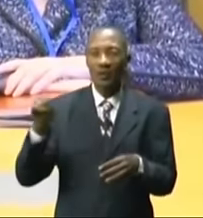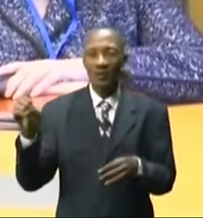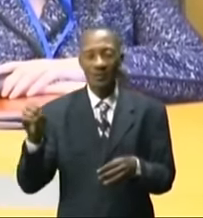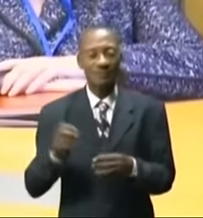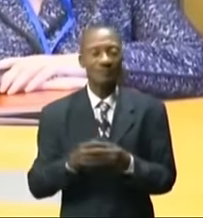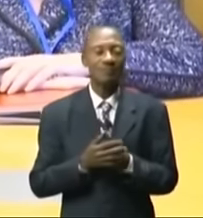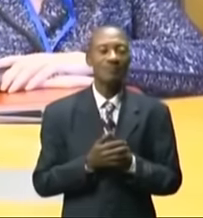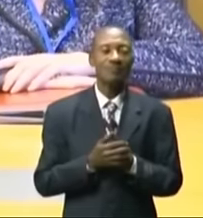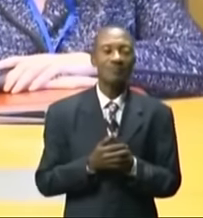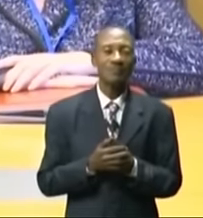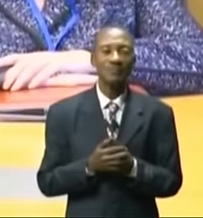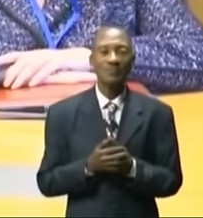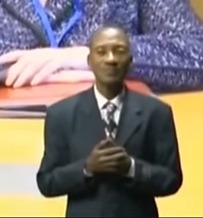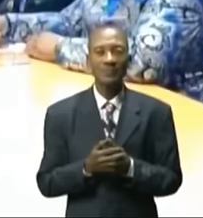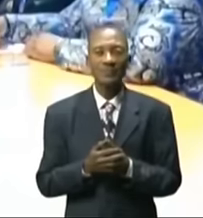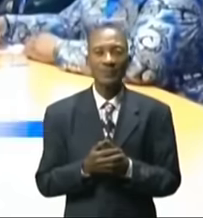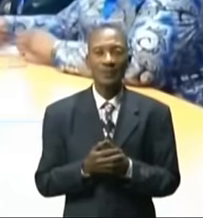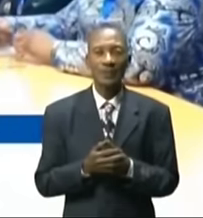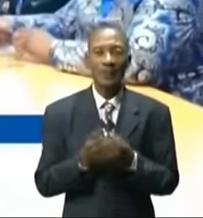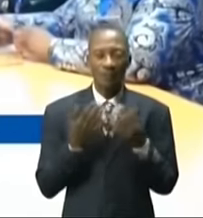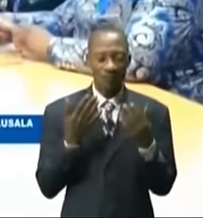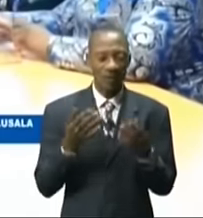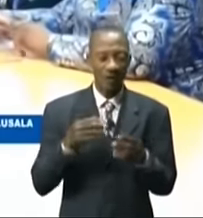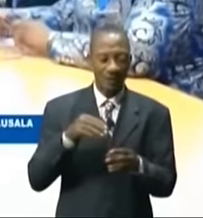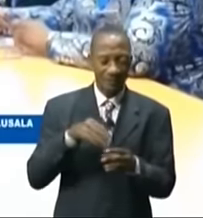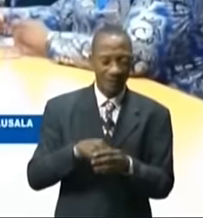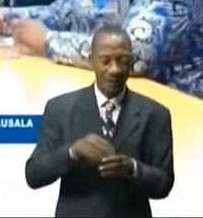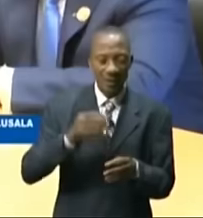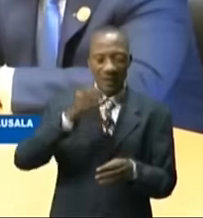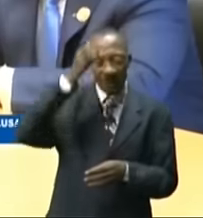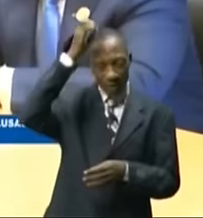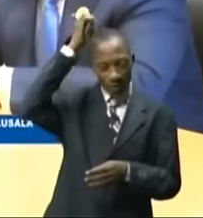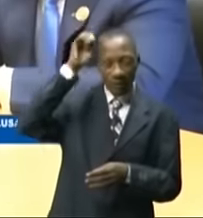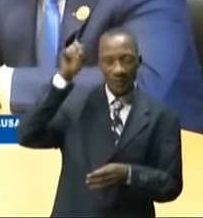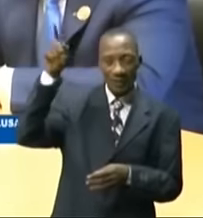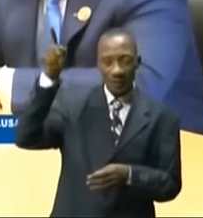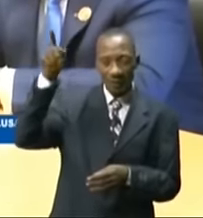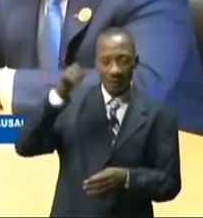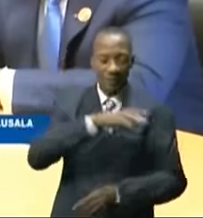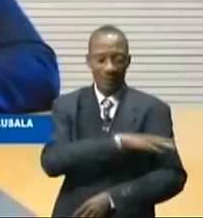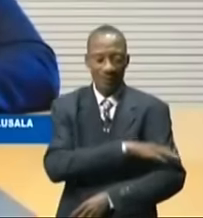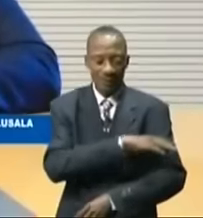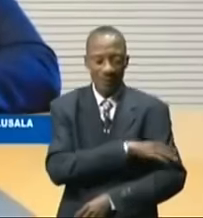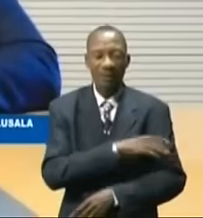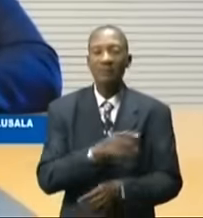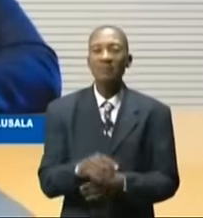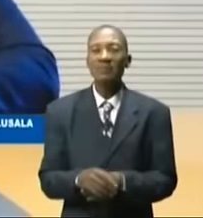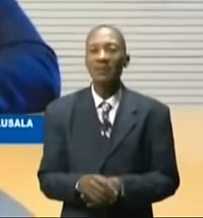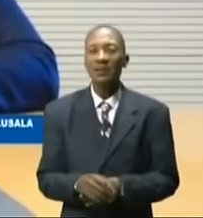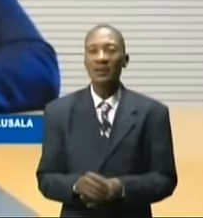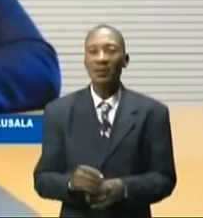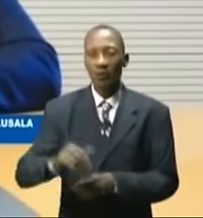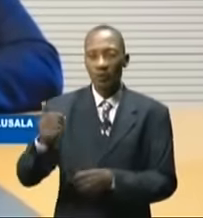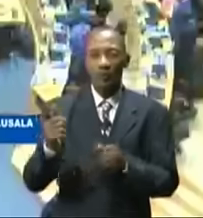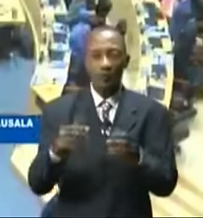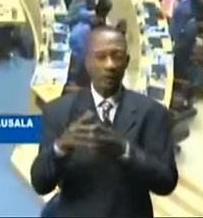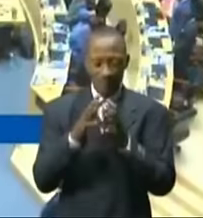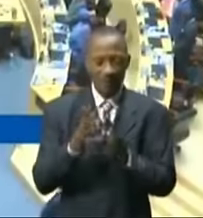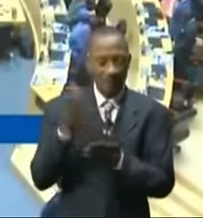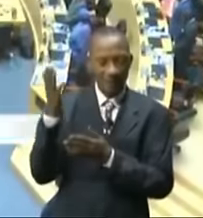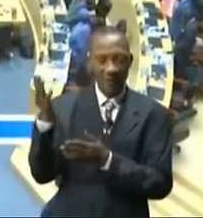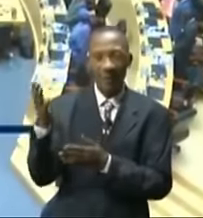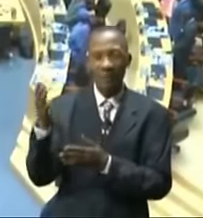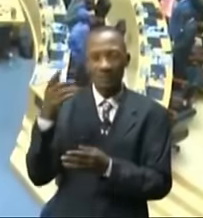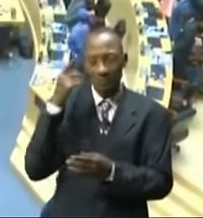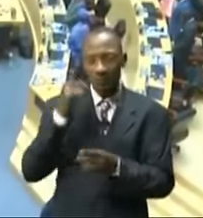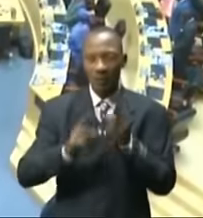indiquer que la sous-secrétaire d'État était à Addis Abeba pour représenter le secrétaire d'État américain Anthony Blinken, invité au 37e sommet des chefs